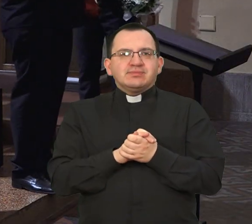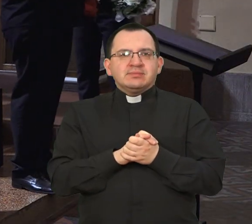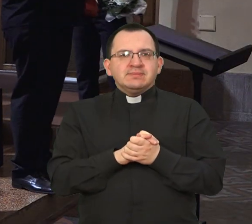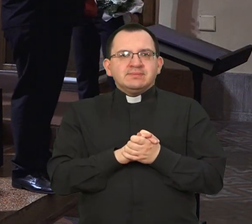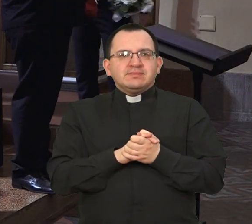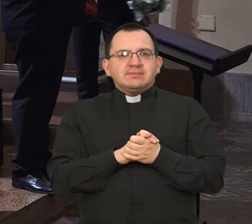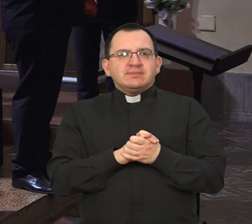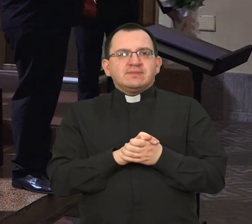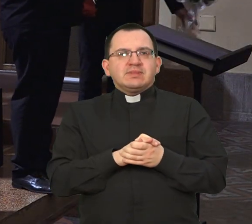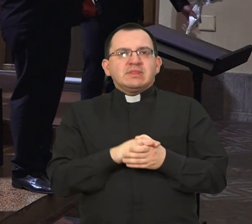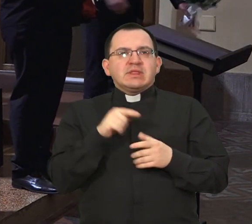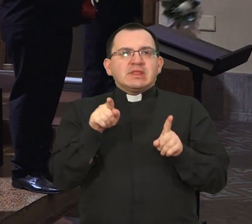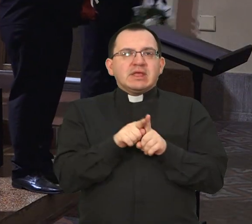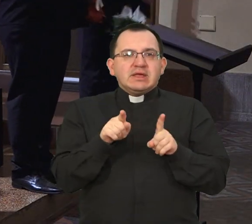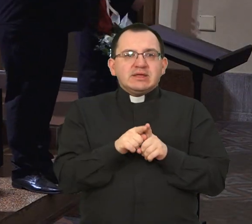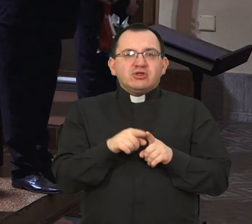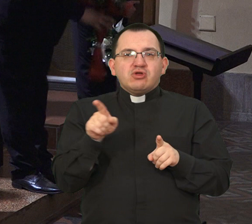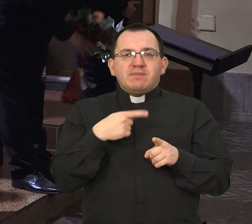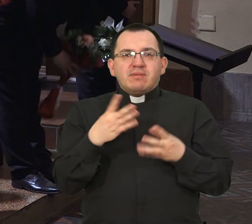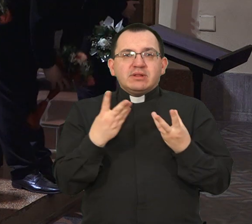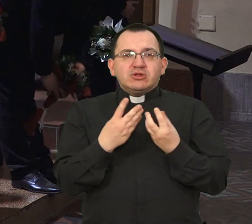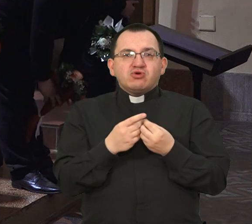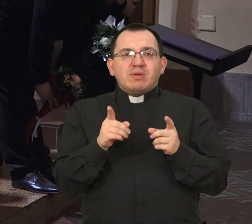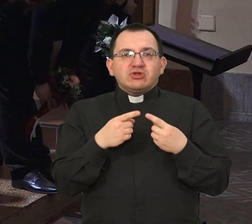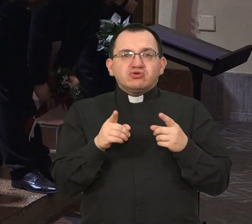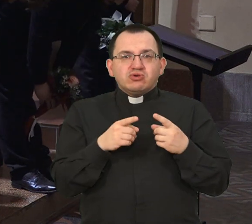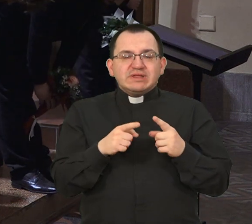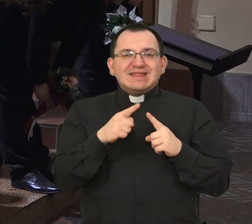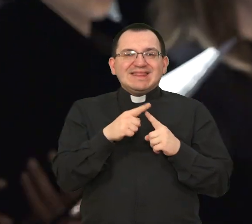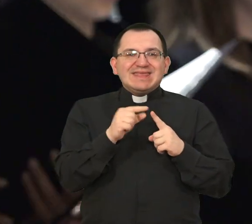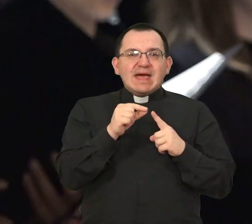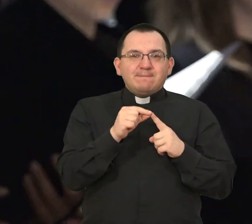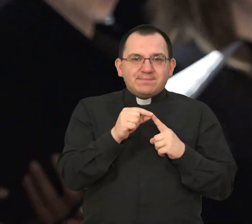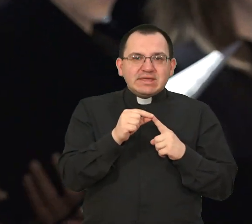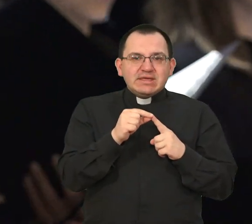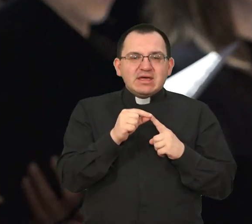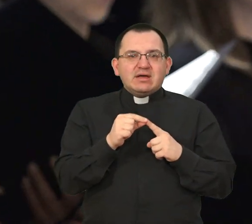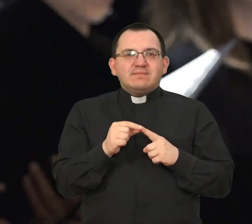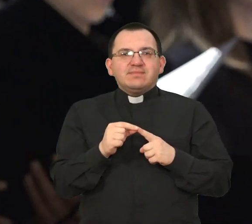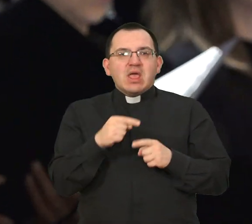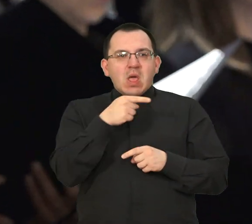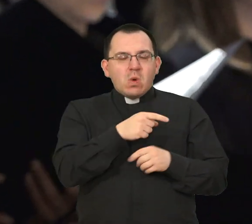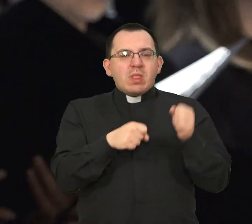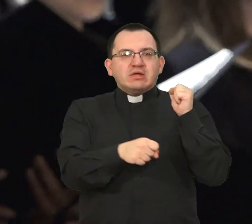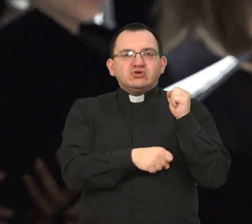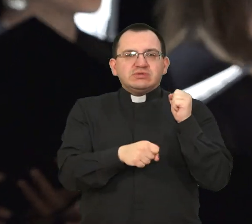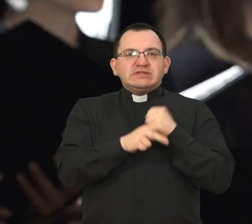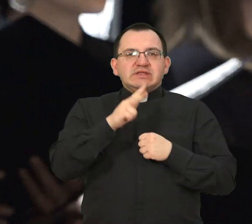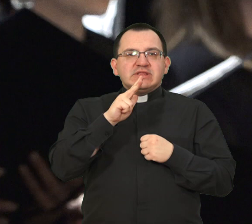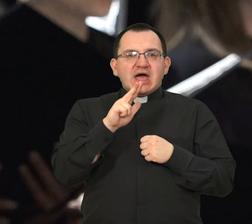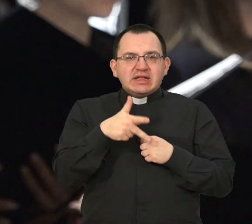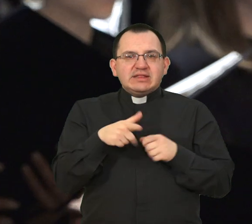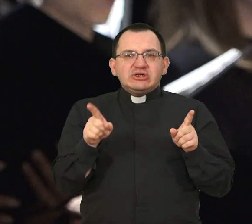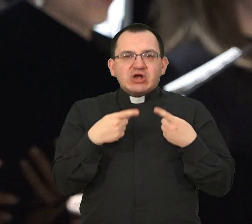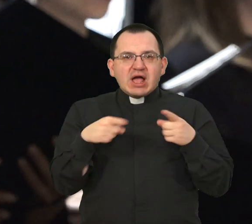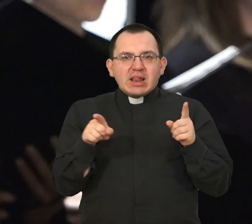nastupili su i vrhunski vokalni solisti iz Hrvatske. Tija Pikija, sopran, studentica treće godine,